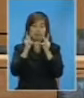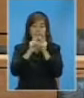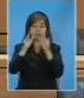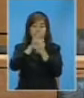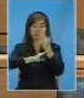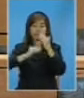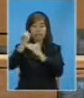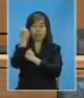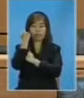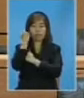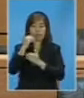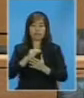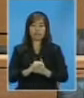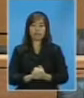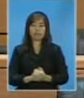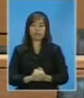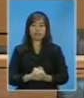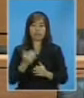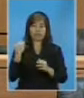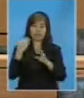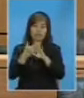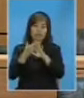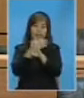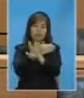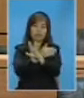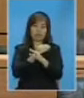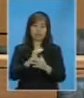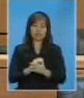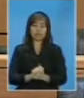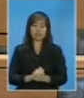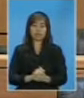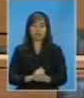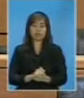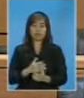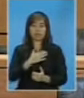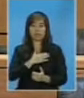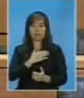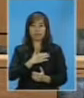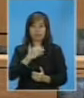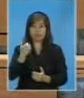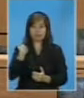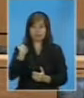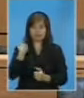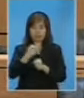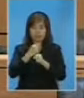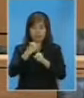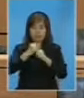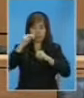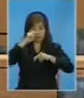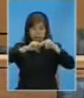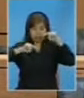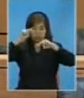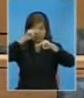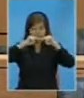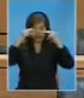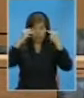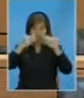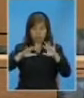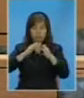ฐก่อนหน้านี้นะครับผมได้ทำการตรวจสอบแล้วส่